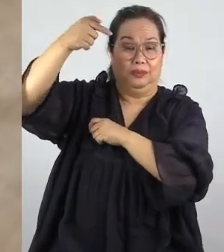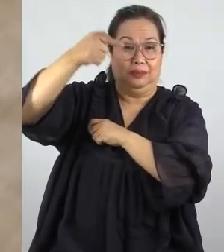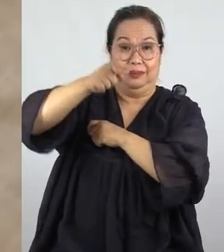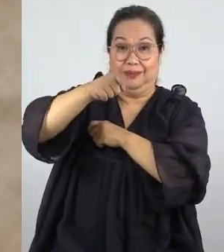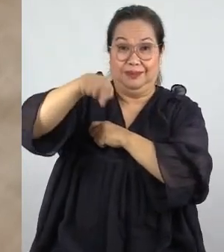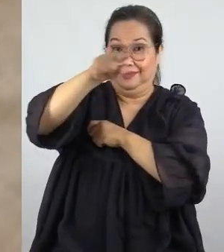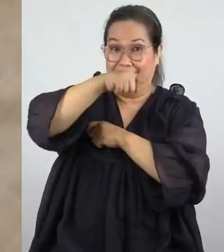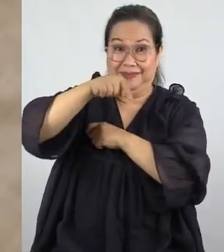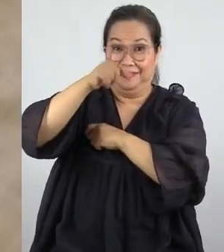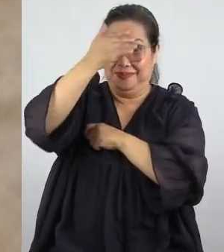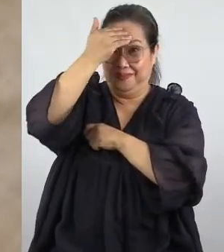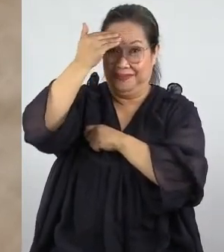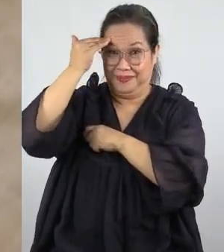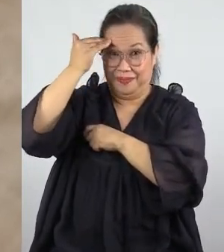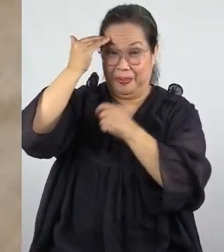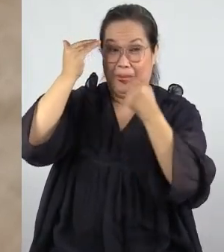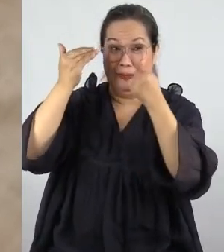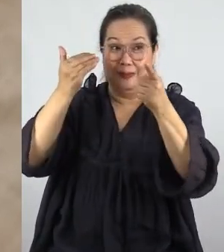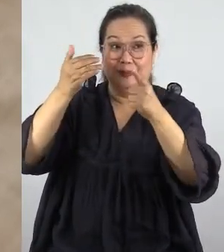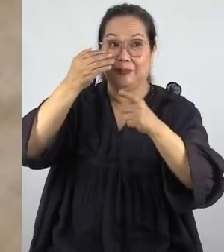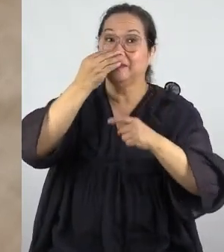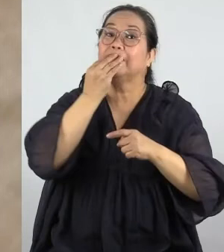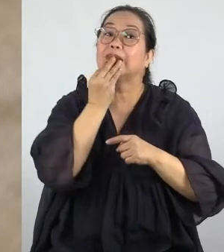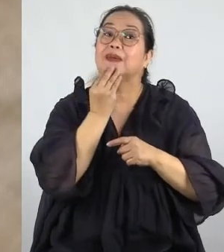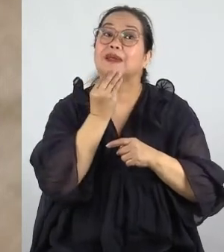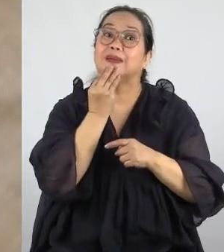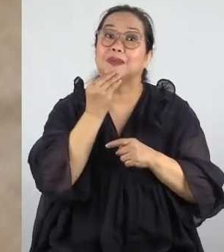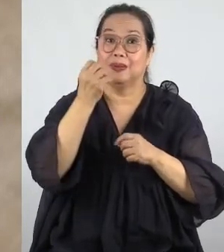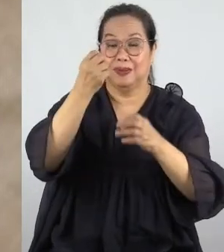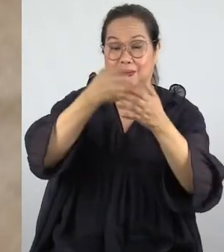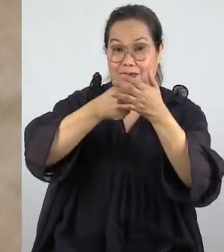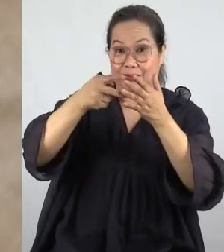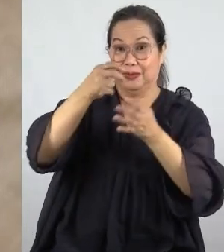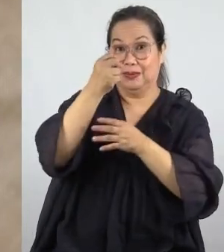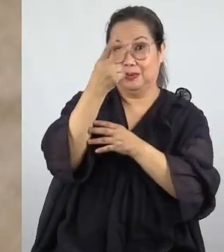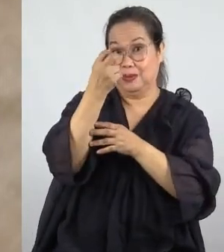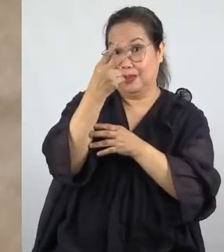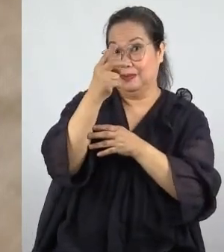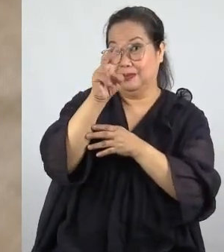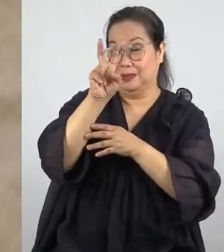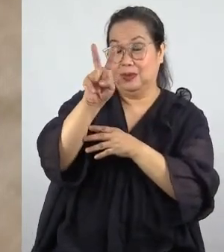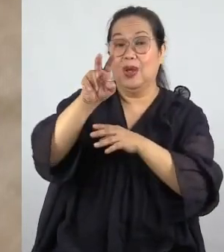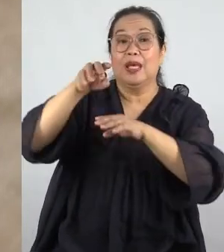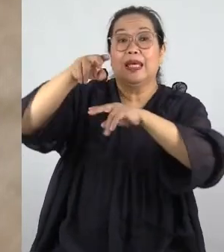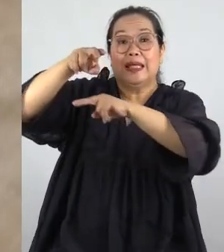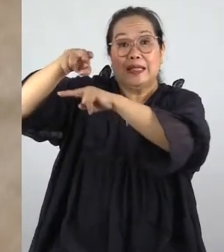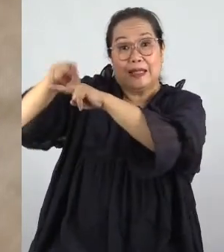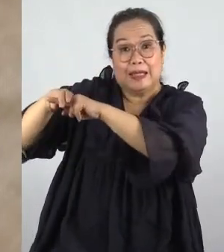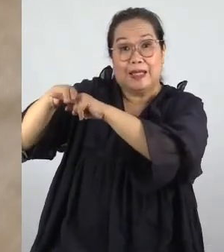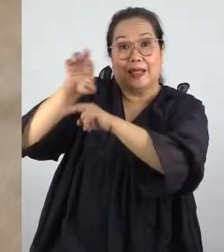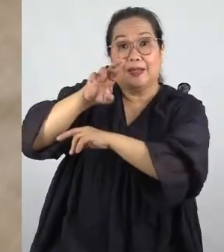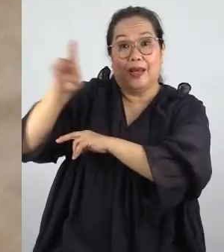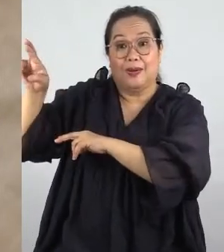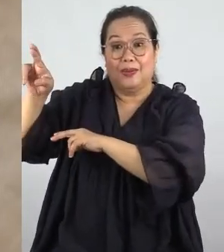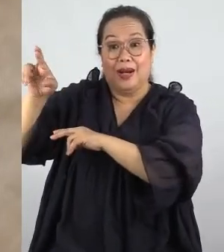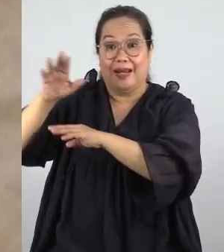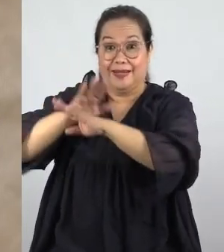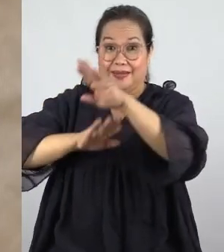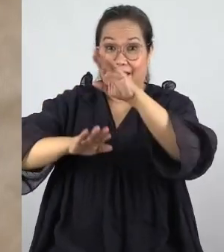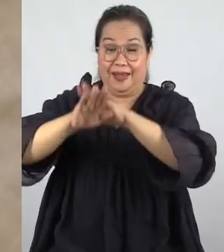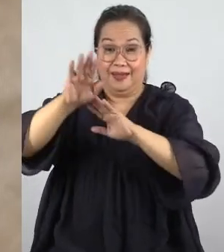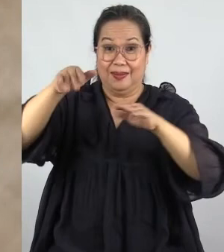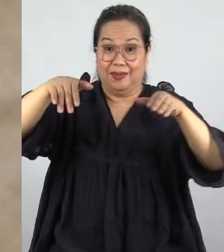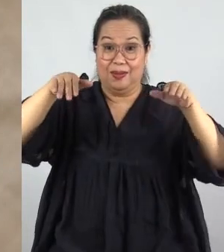Nakakalimutan natin ang sinabi sa Hebrews 12:2. And is seated at the right hand of the throne of